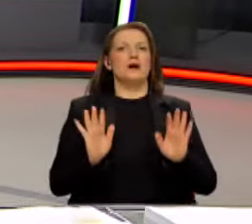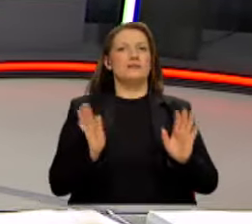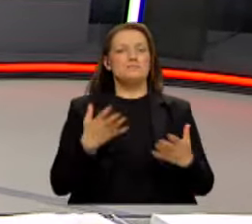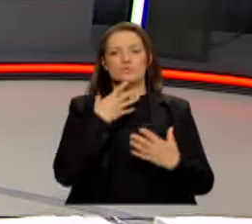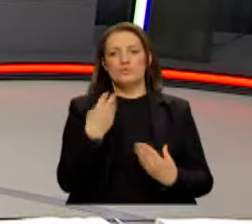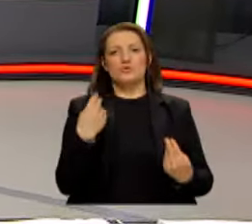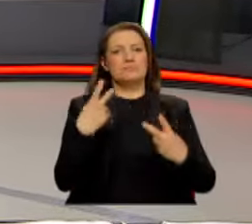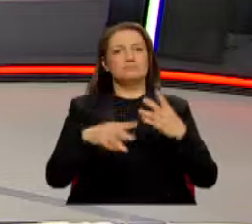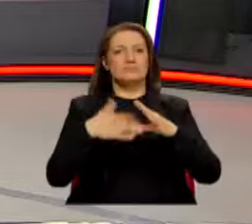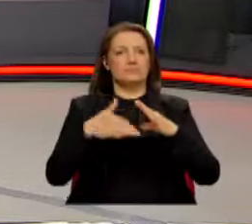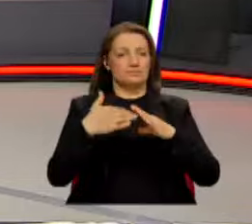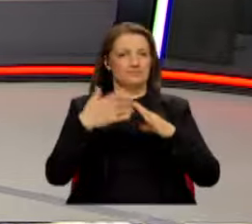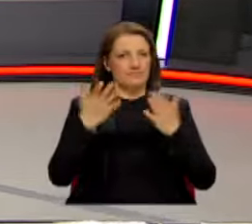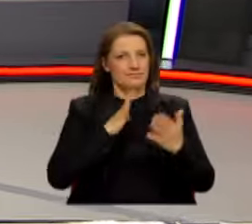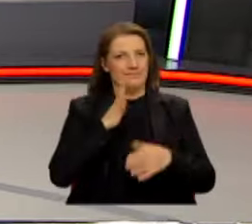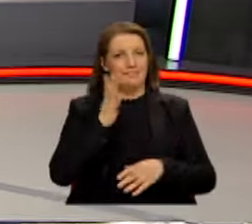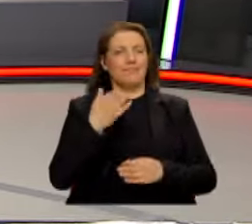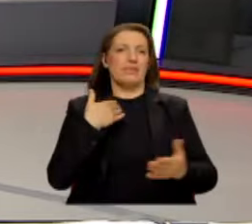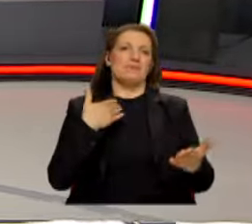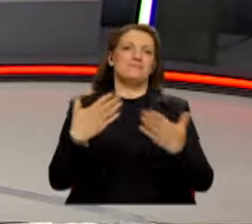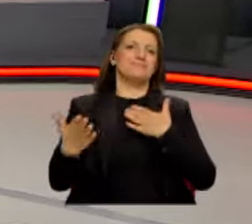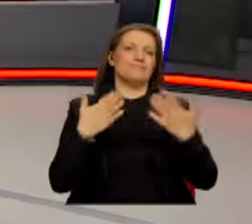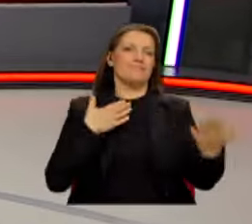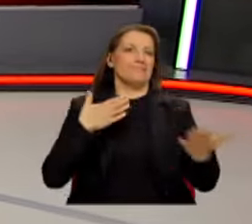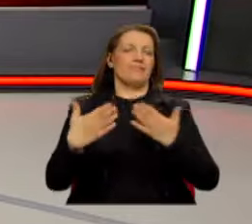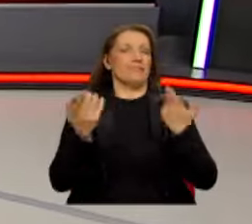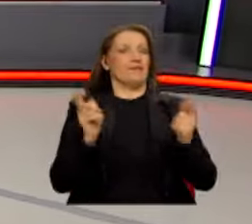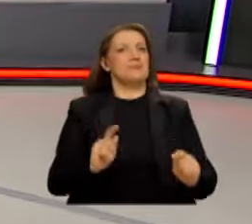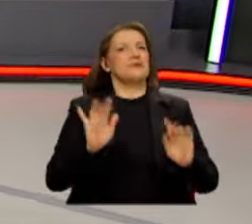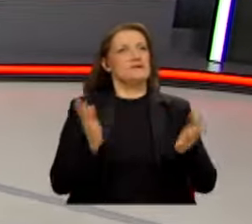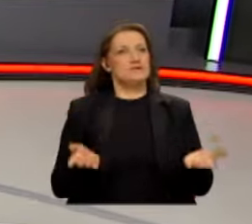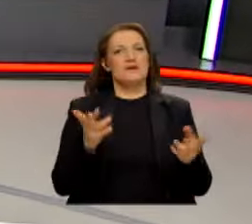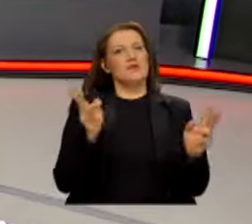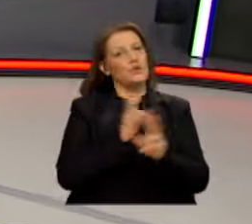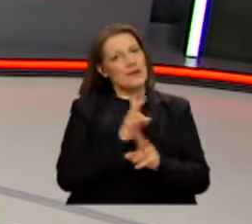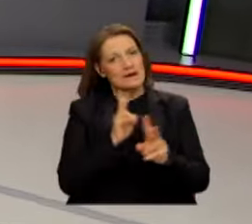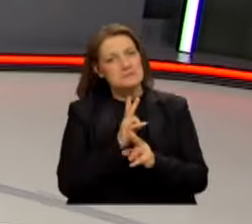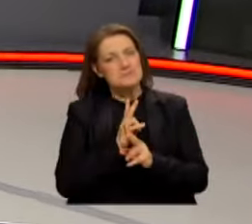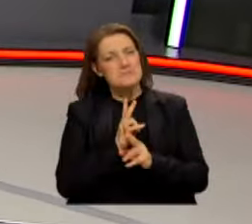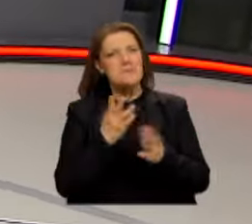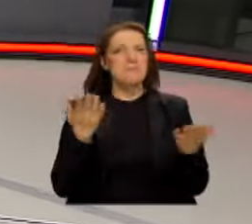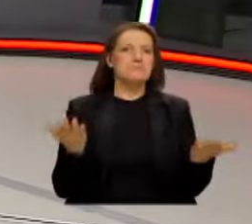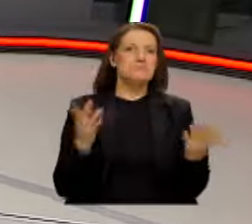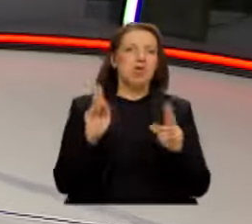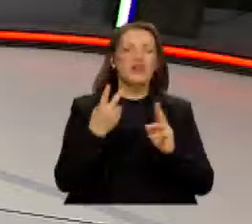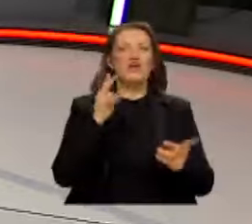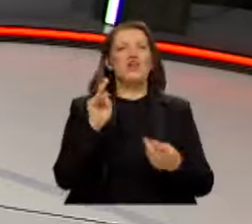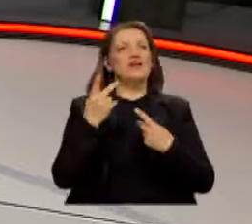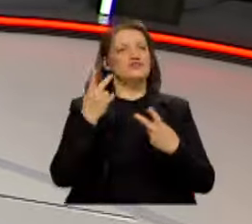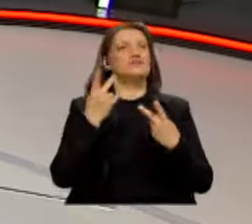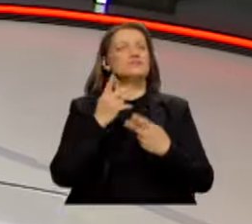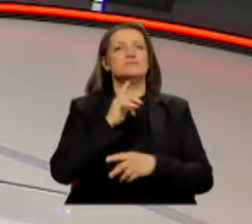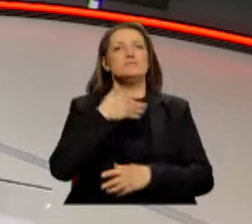Güzel mesajlar var. Bunları paylaşacağız. Yine dertleşeceğiz efendim. Arada belki de güleriz. Çünkü öyle ilginç demeçler var ki